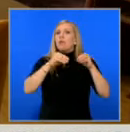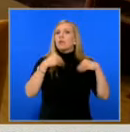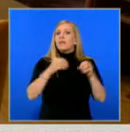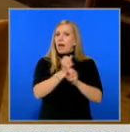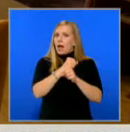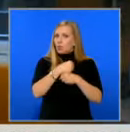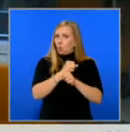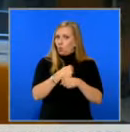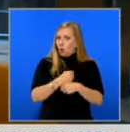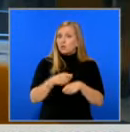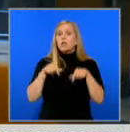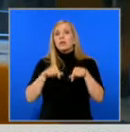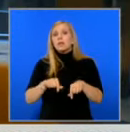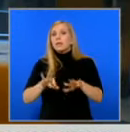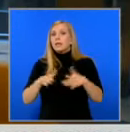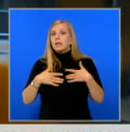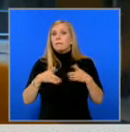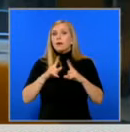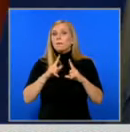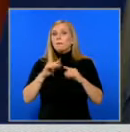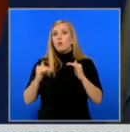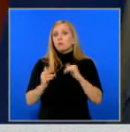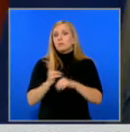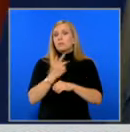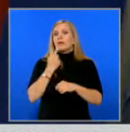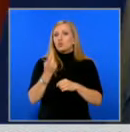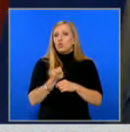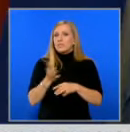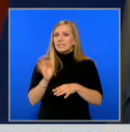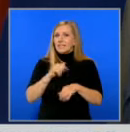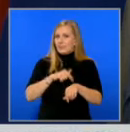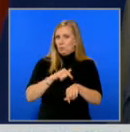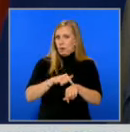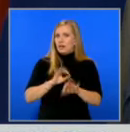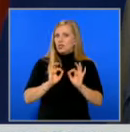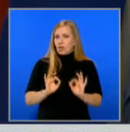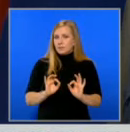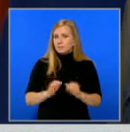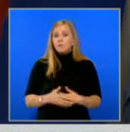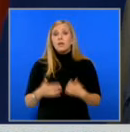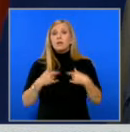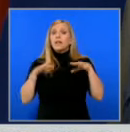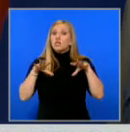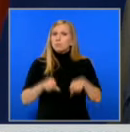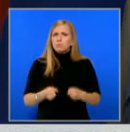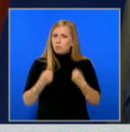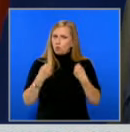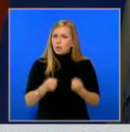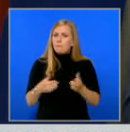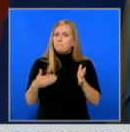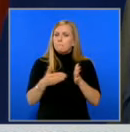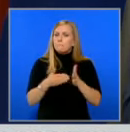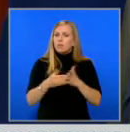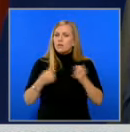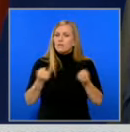непълнолетни в заведенията след определен часови пояс много сериозно ще бъде ангажимента ни по противодействие